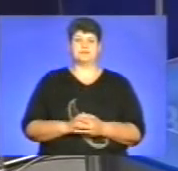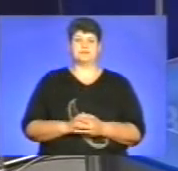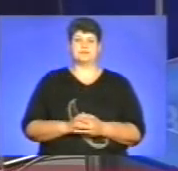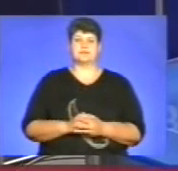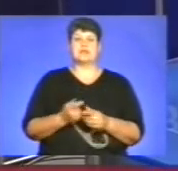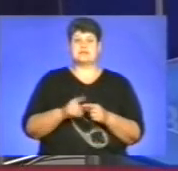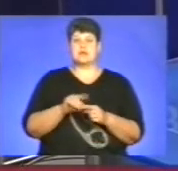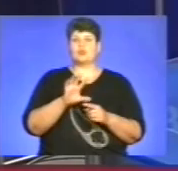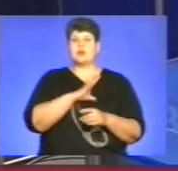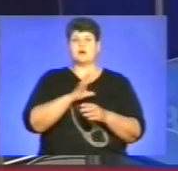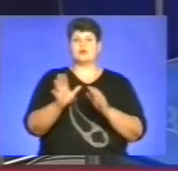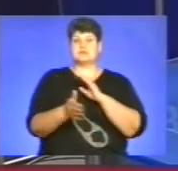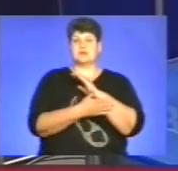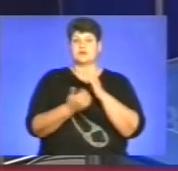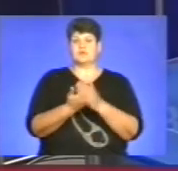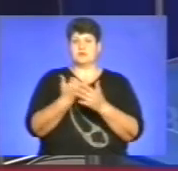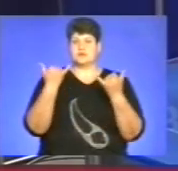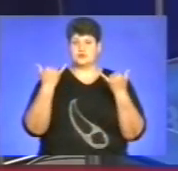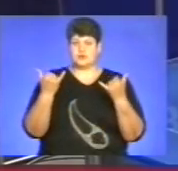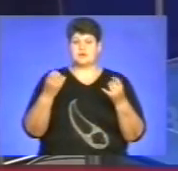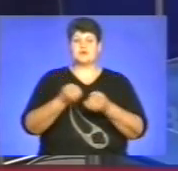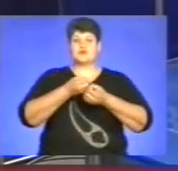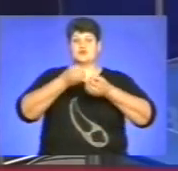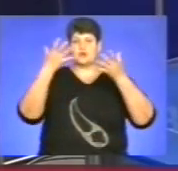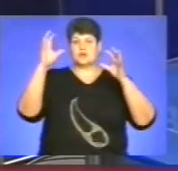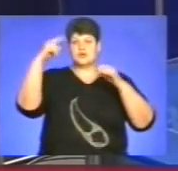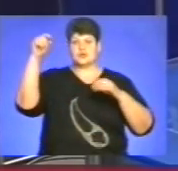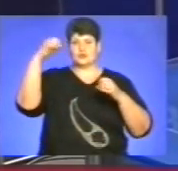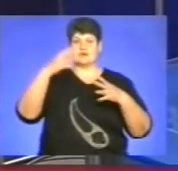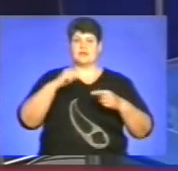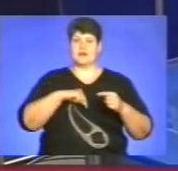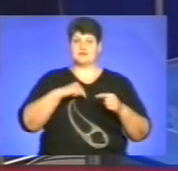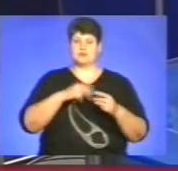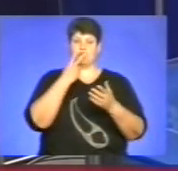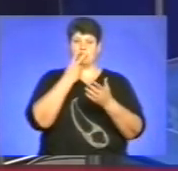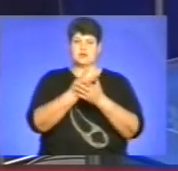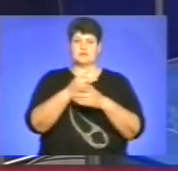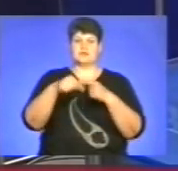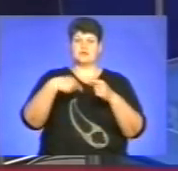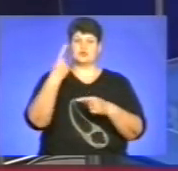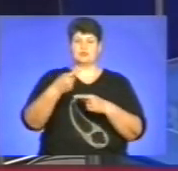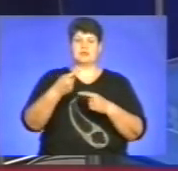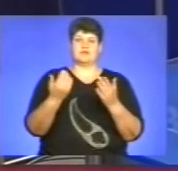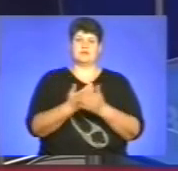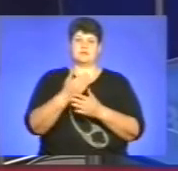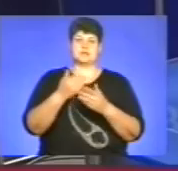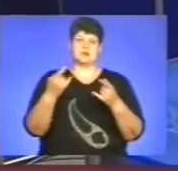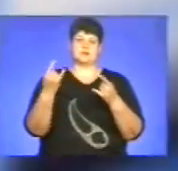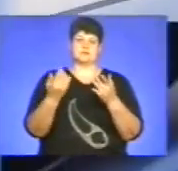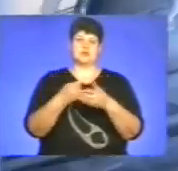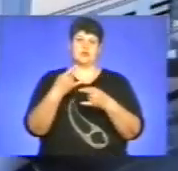Це була остання новина на сьогодні. Сонячного вам настрою і побачимось у наступних випусках «Вістей ТТБ».